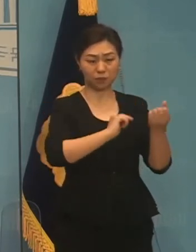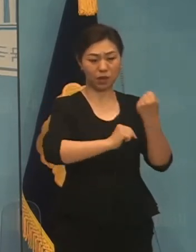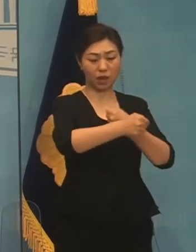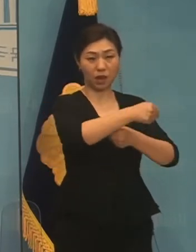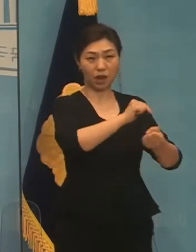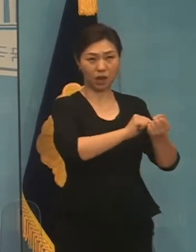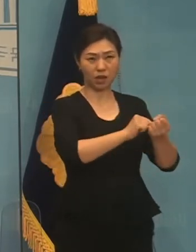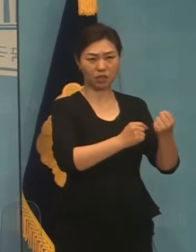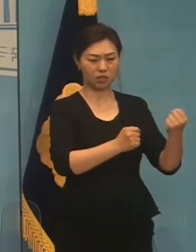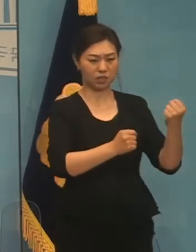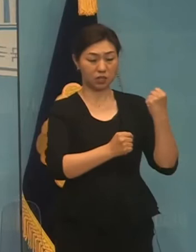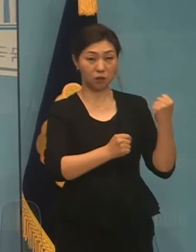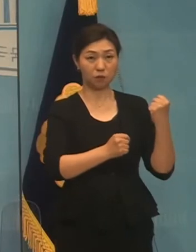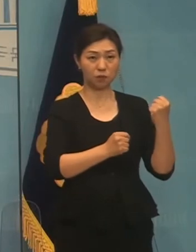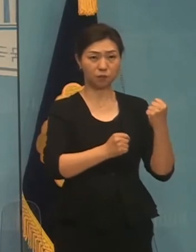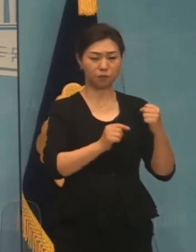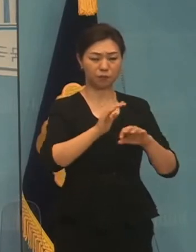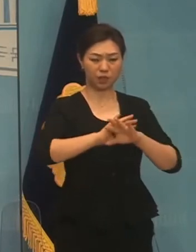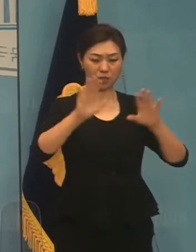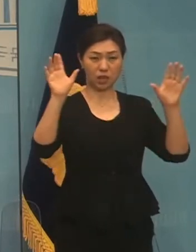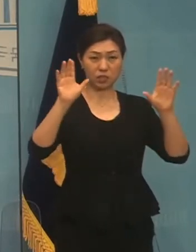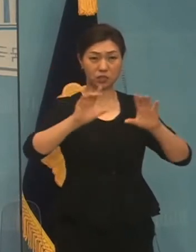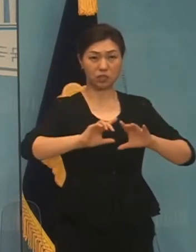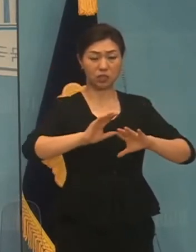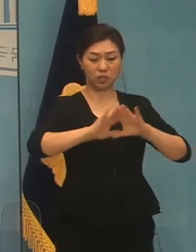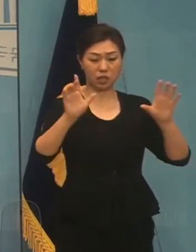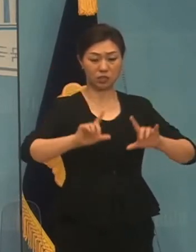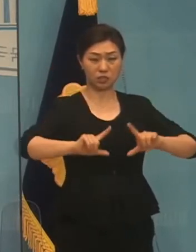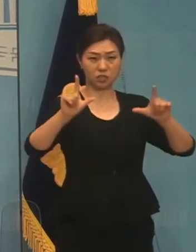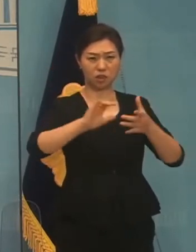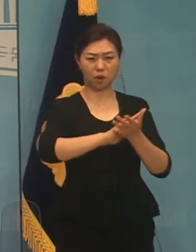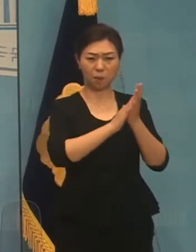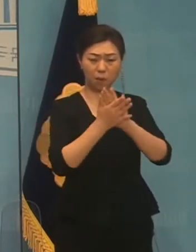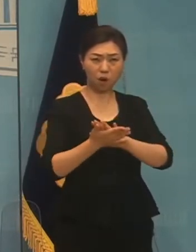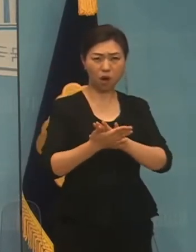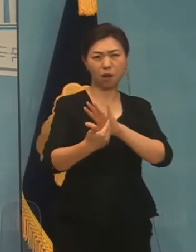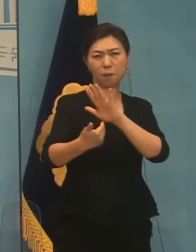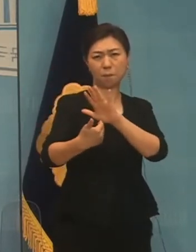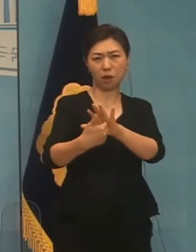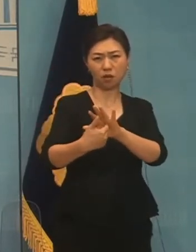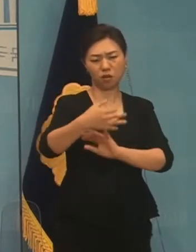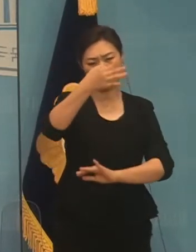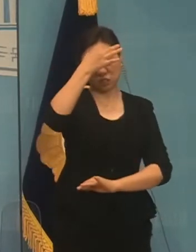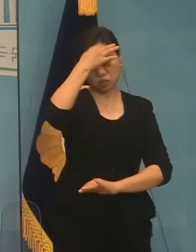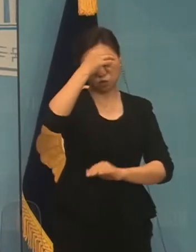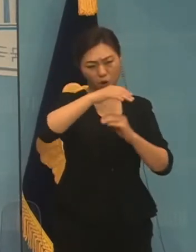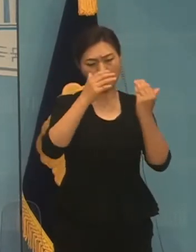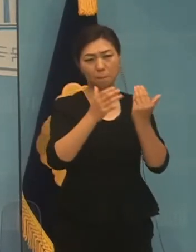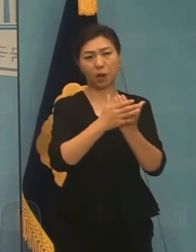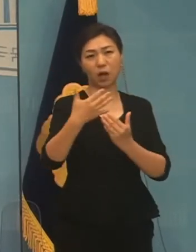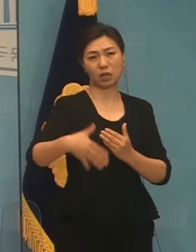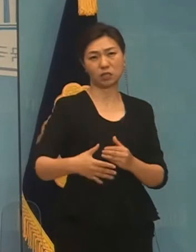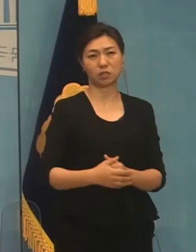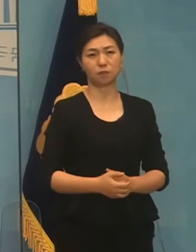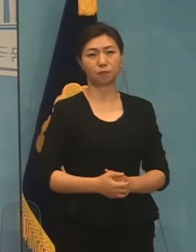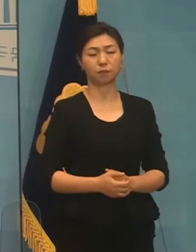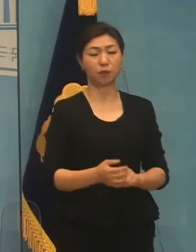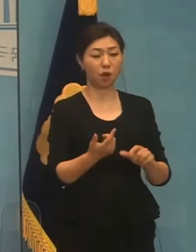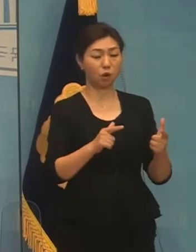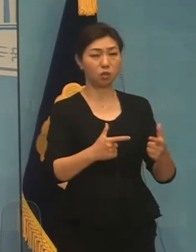효과는 아직 검증된 내용조차 없습니다. 또 이들 기술들은 안전 문제와 회폐기물 문제는